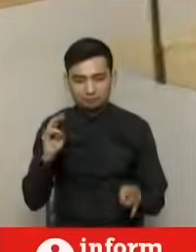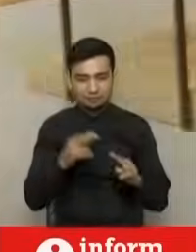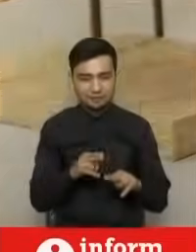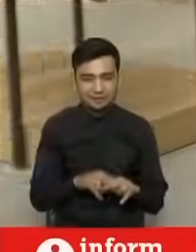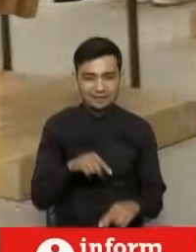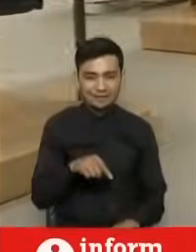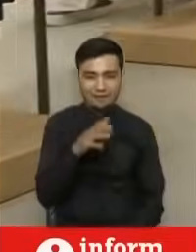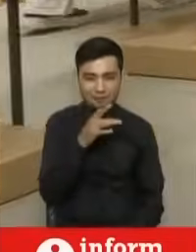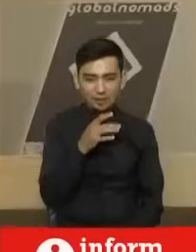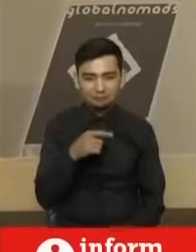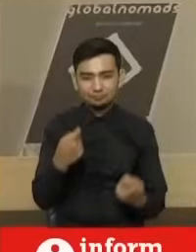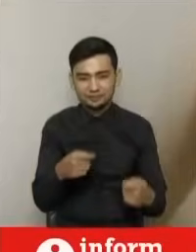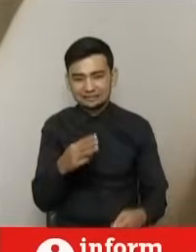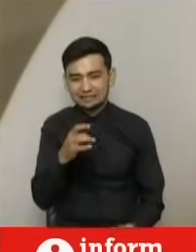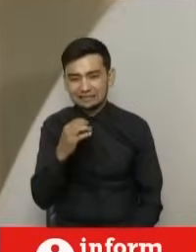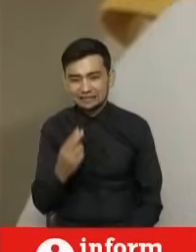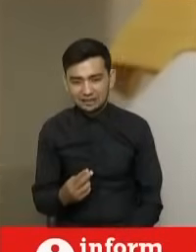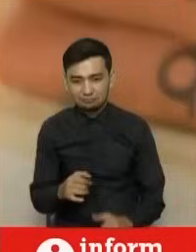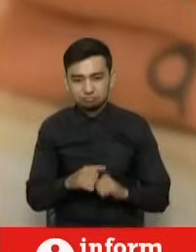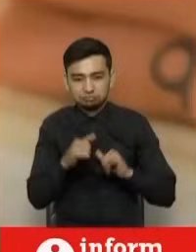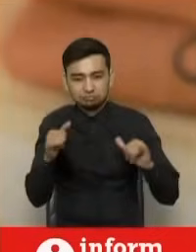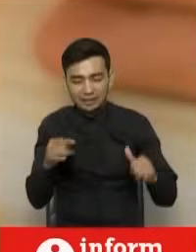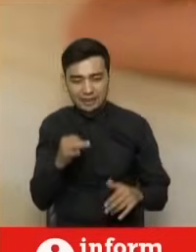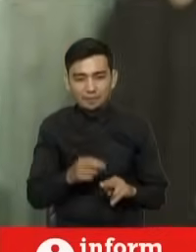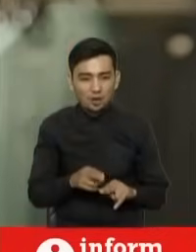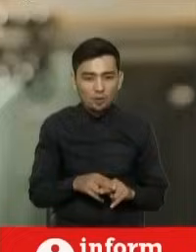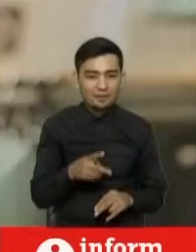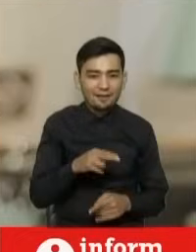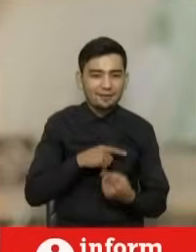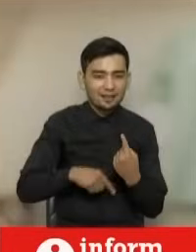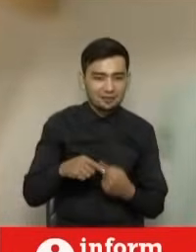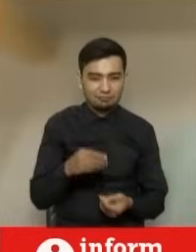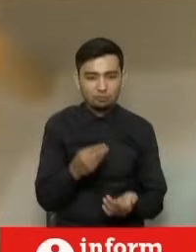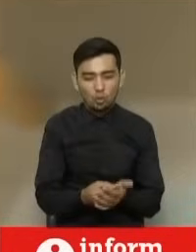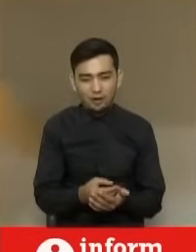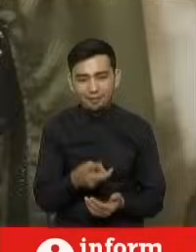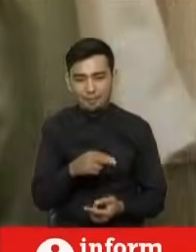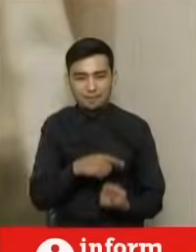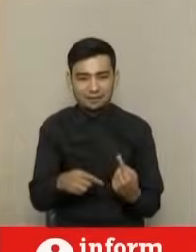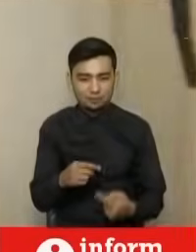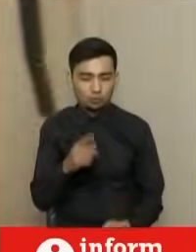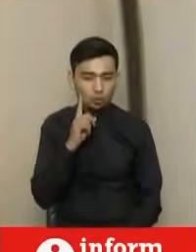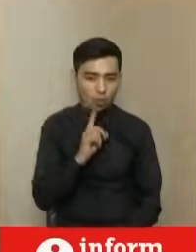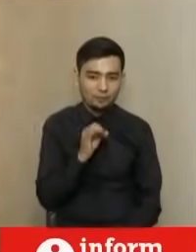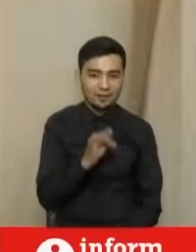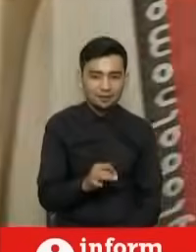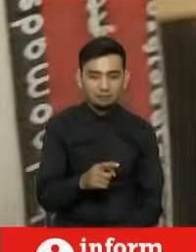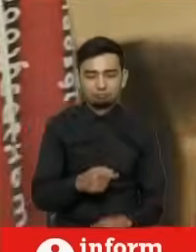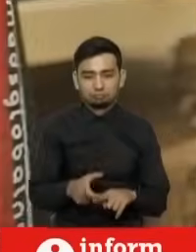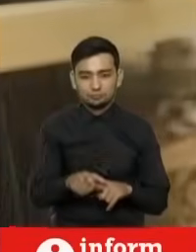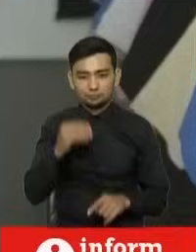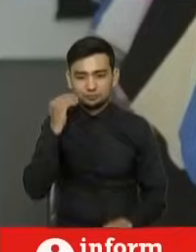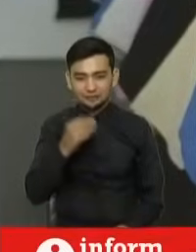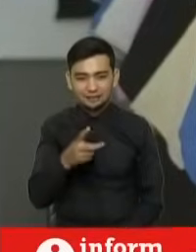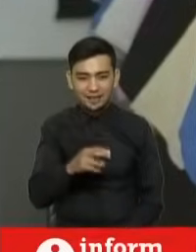время в торговых центрах увеличиваются. Поэтому для нас это ценный ресурс, как для бизнеса, и, безусловно, это классный ресурс